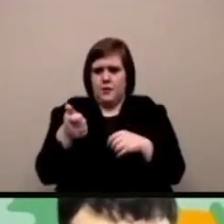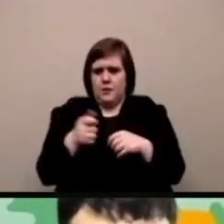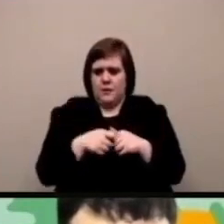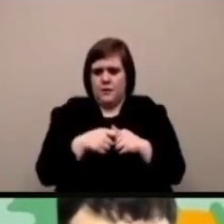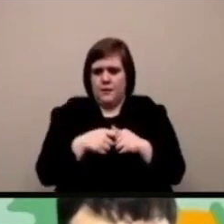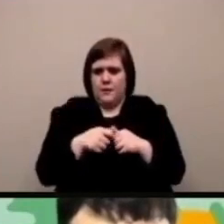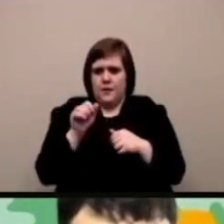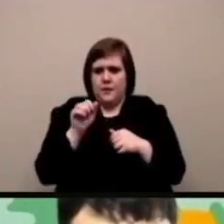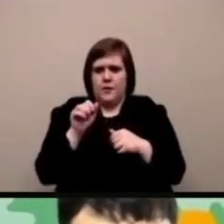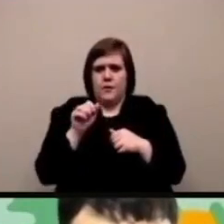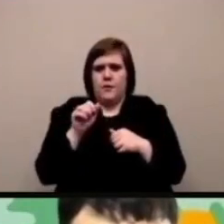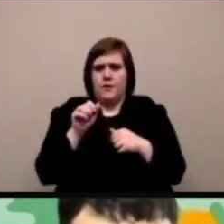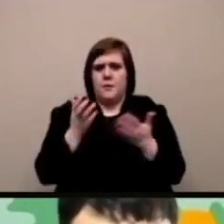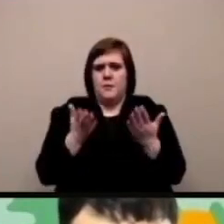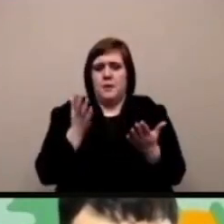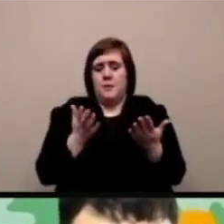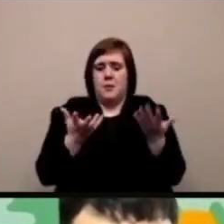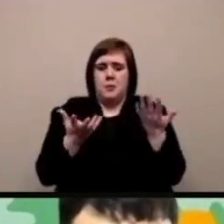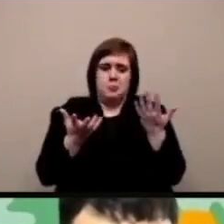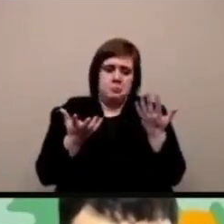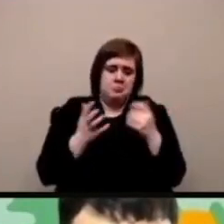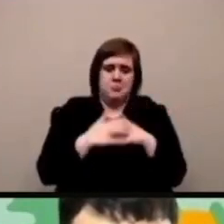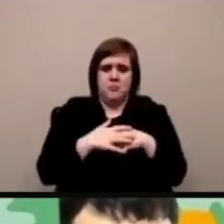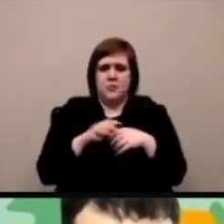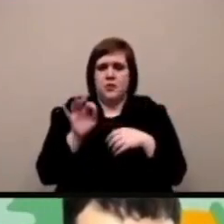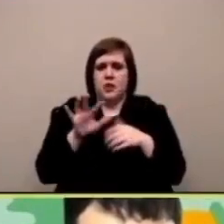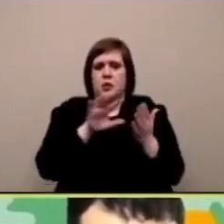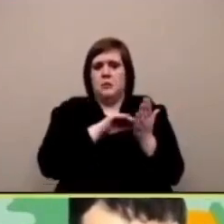と機能し始めます